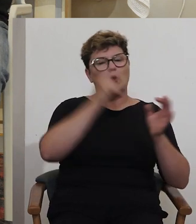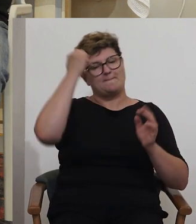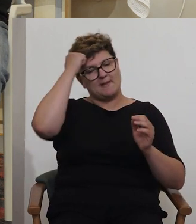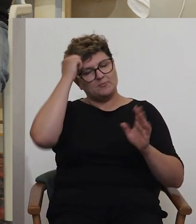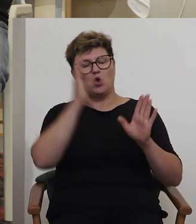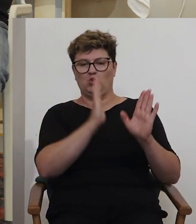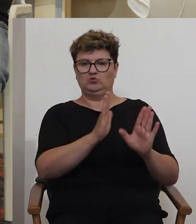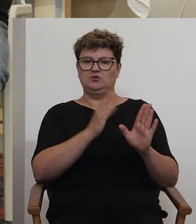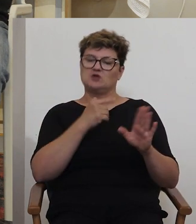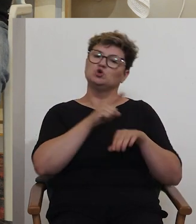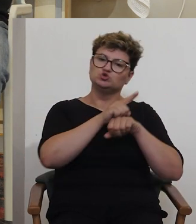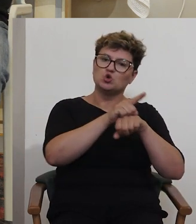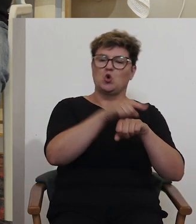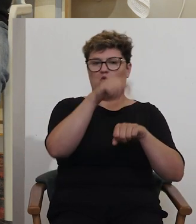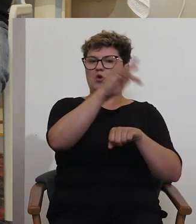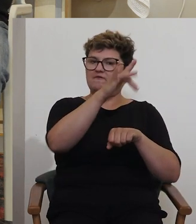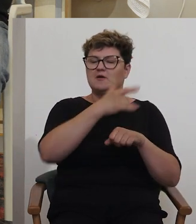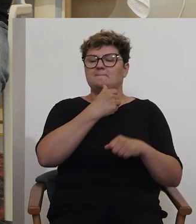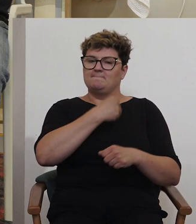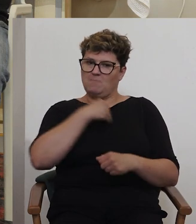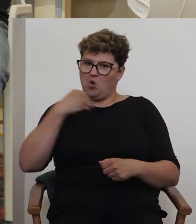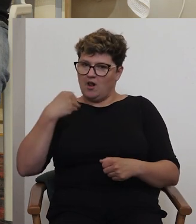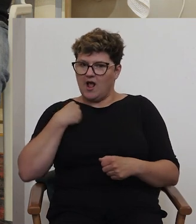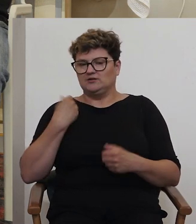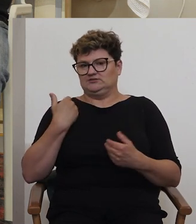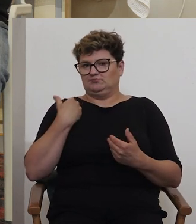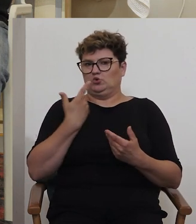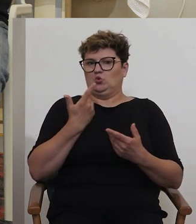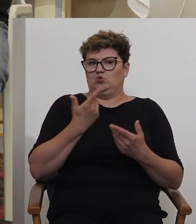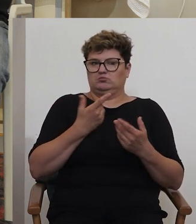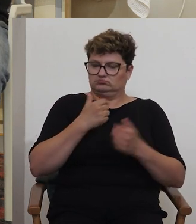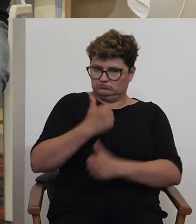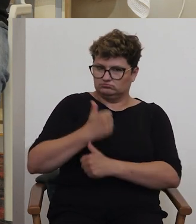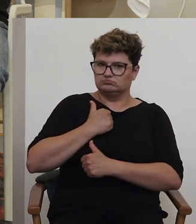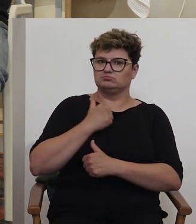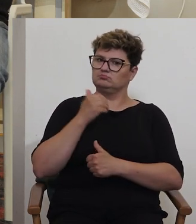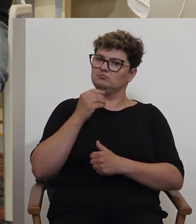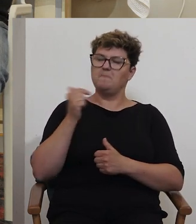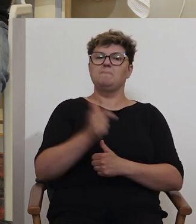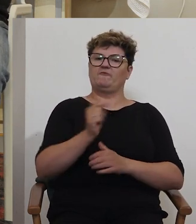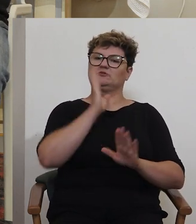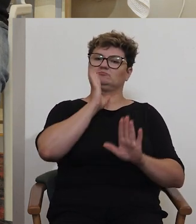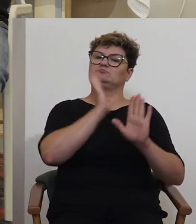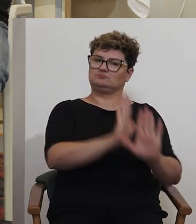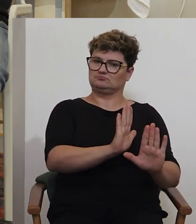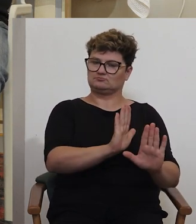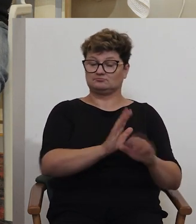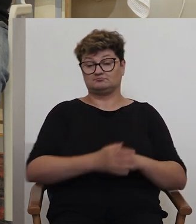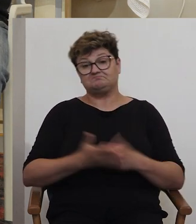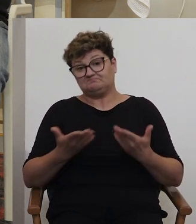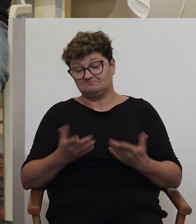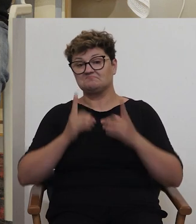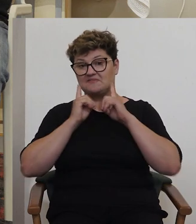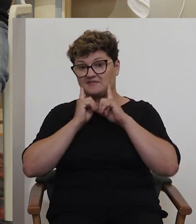że w tym czołgu służyła Polska, służyli polscy żołnierze i powinien on zostać. I tak